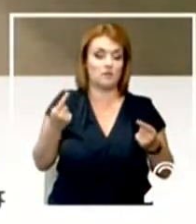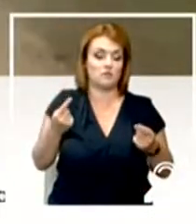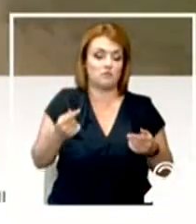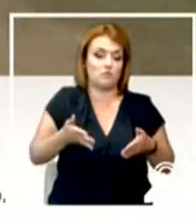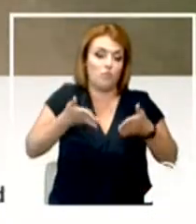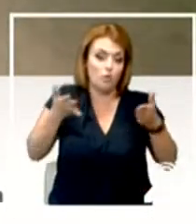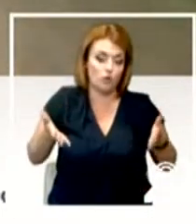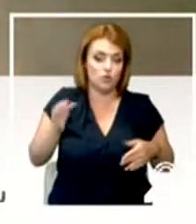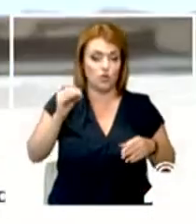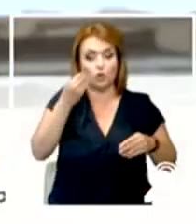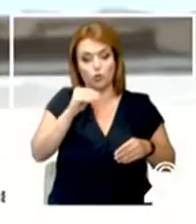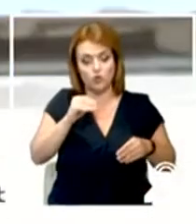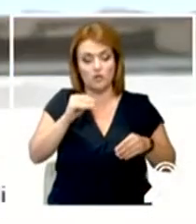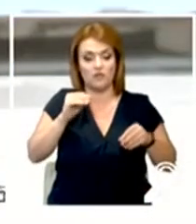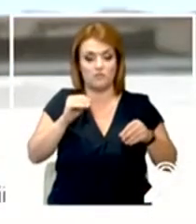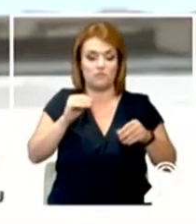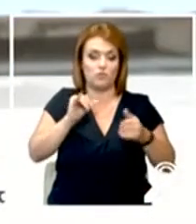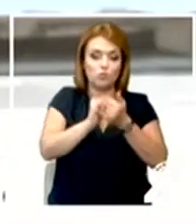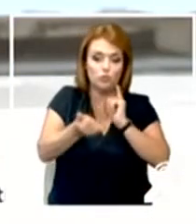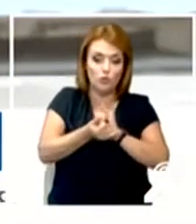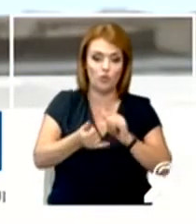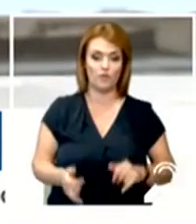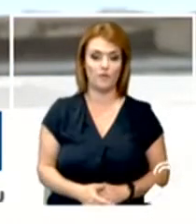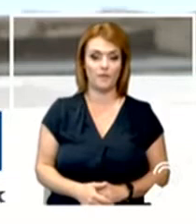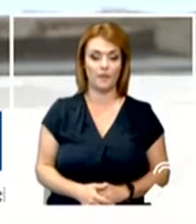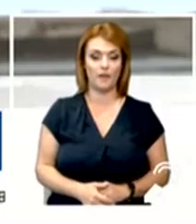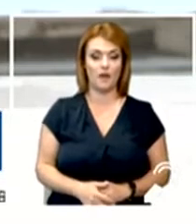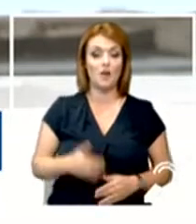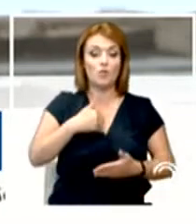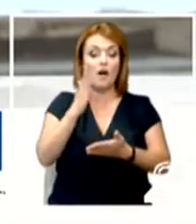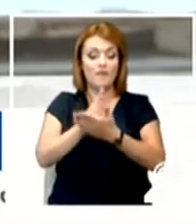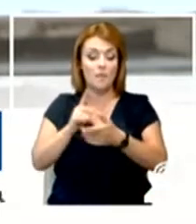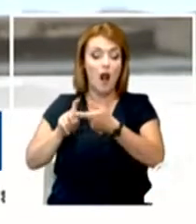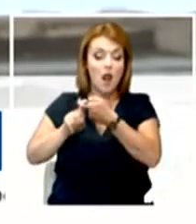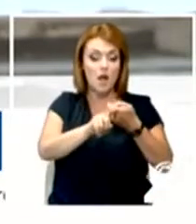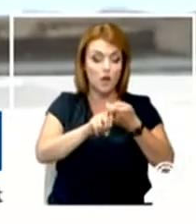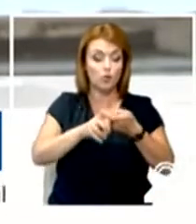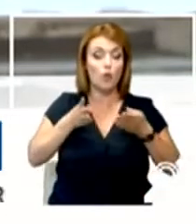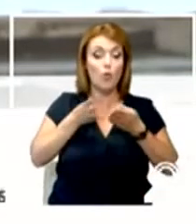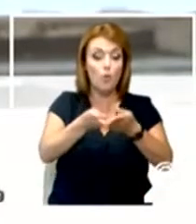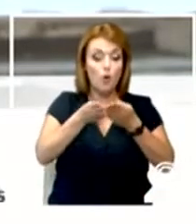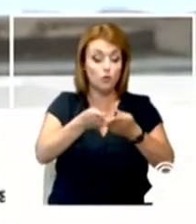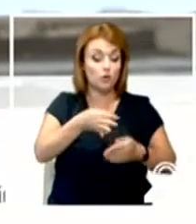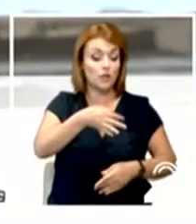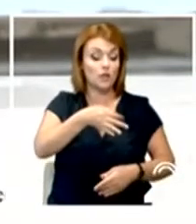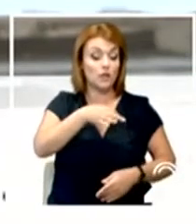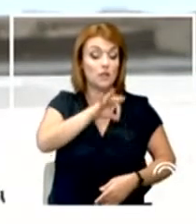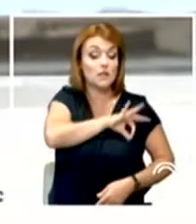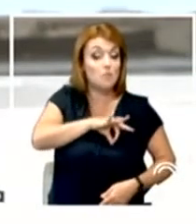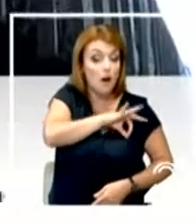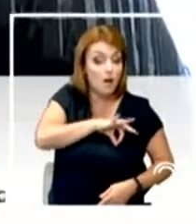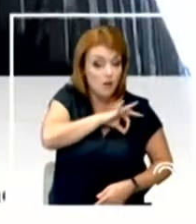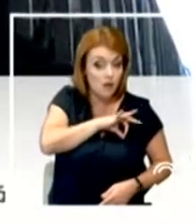pentru regiunea Mării Negre. Sunt conexiunile cu portul Izmail și încolo probabil vor merge niște